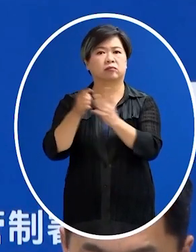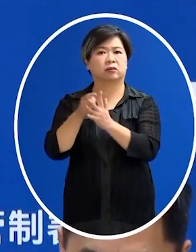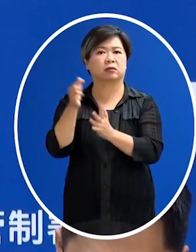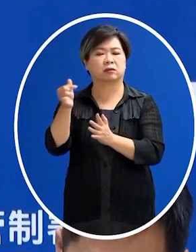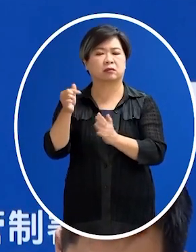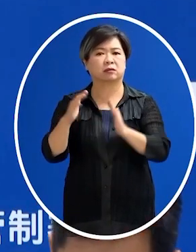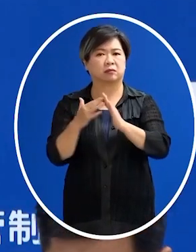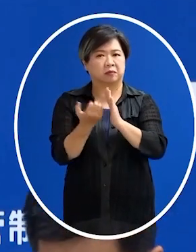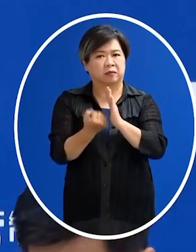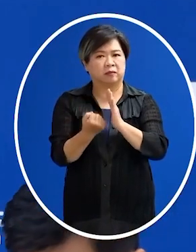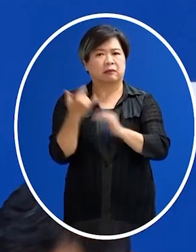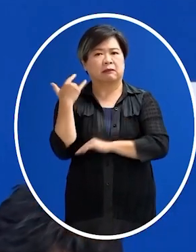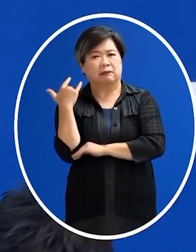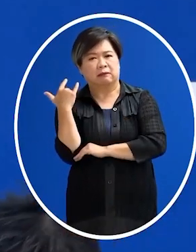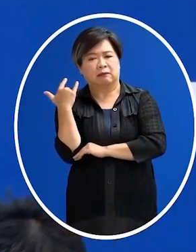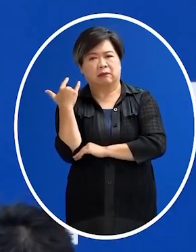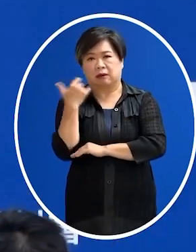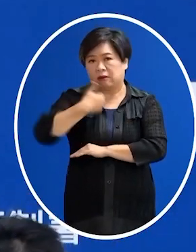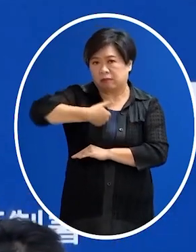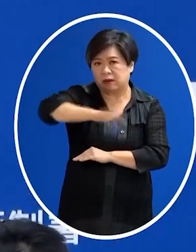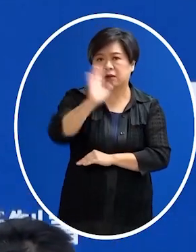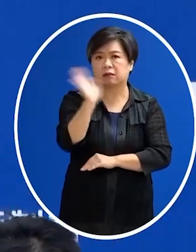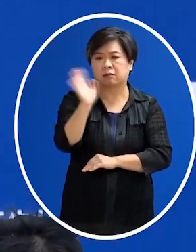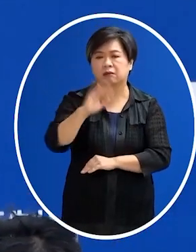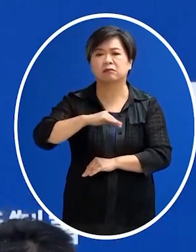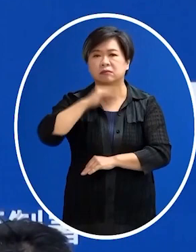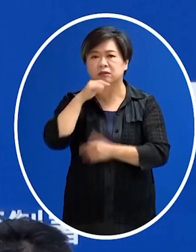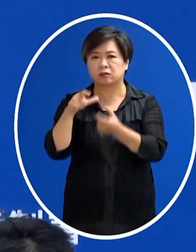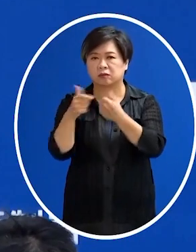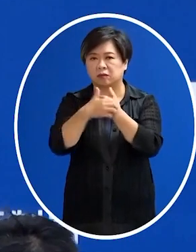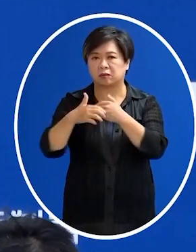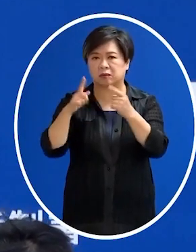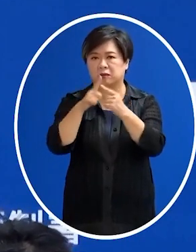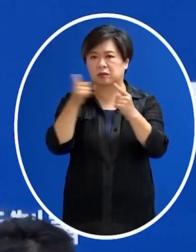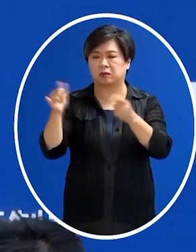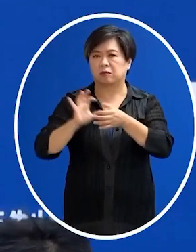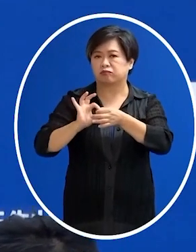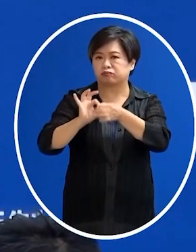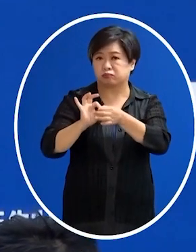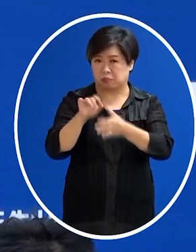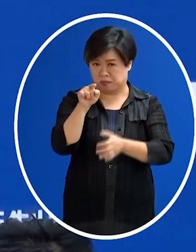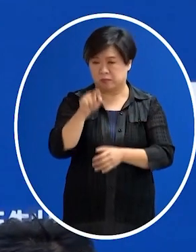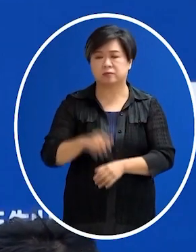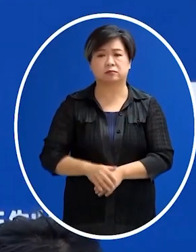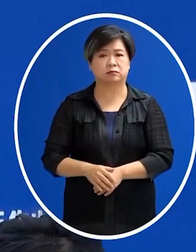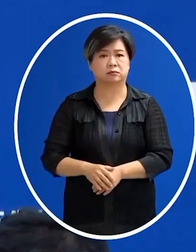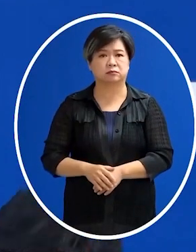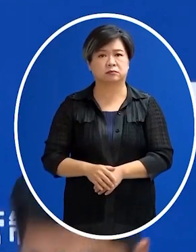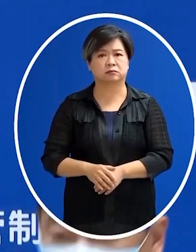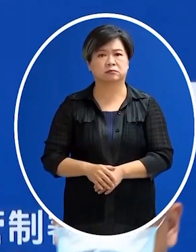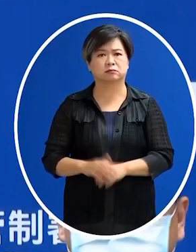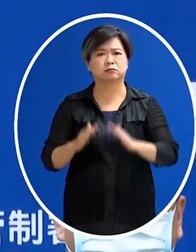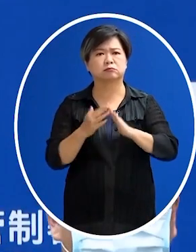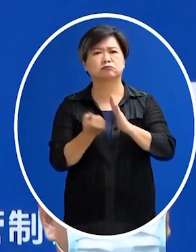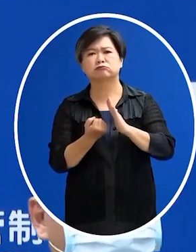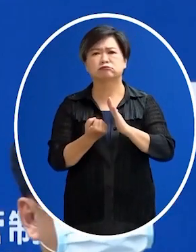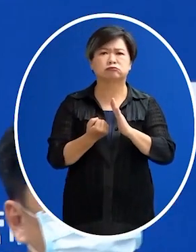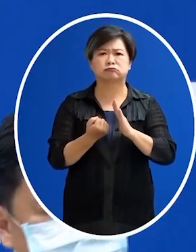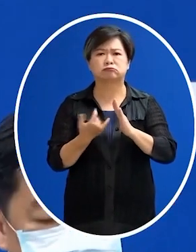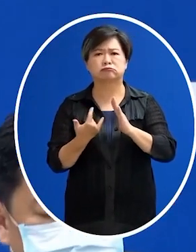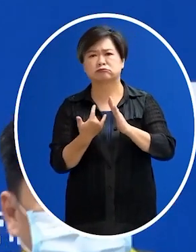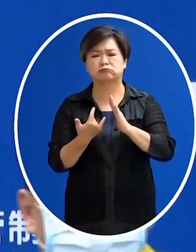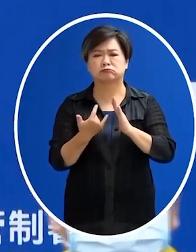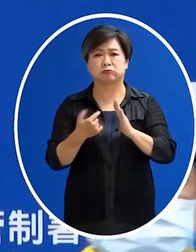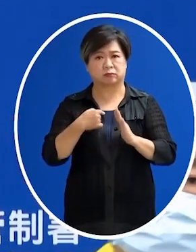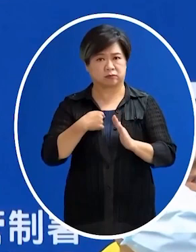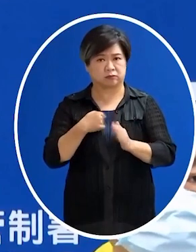请先在家中不要离开，那等候公卫人员的通知。那第二个是，当你还留在家里的时候呢，请注